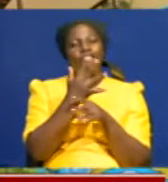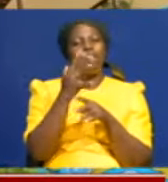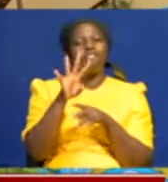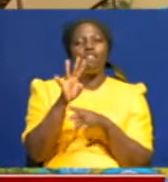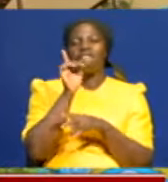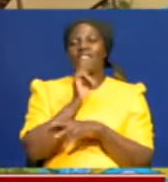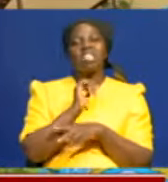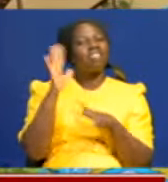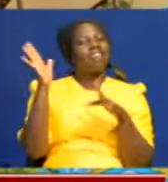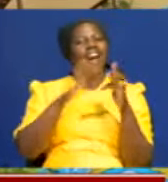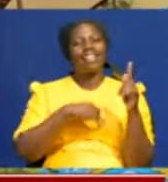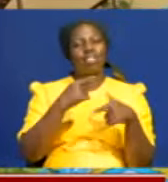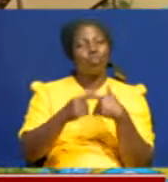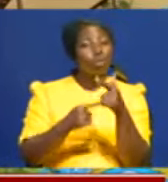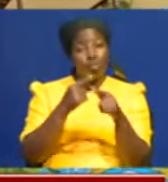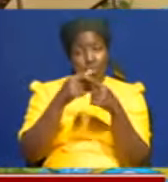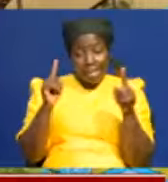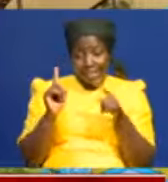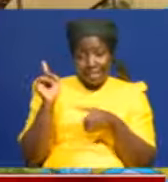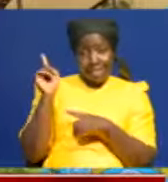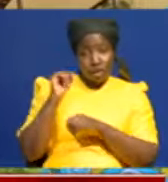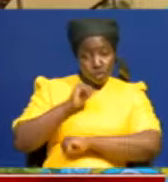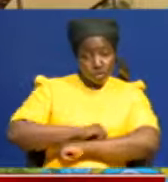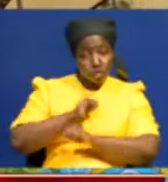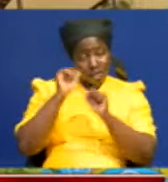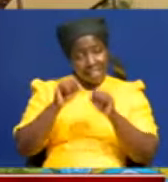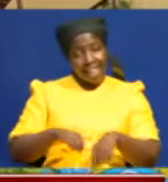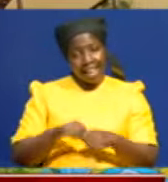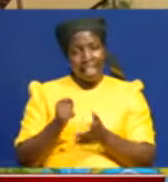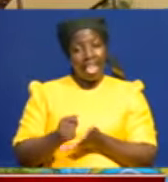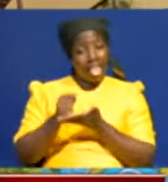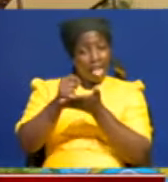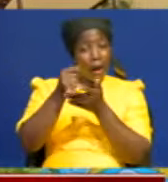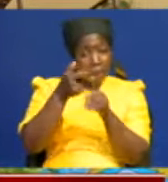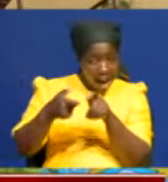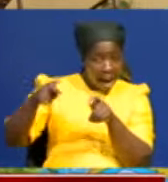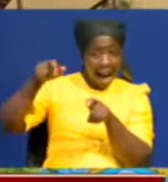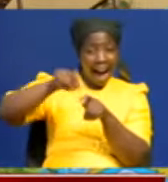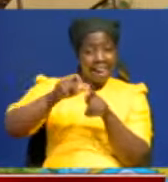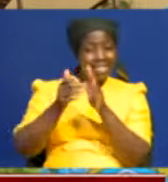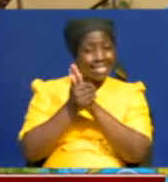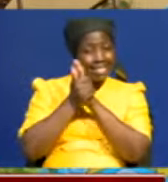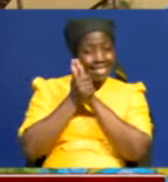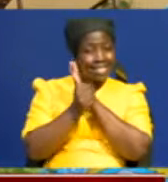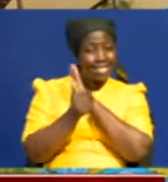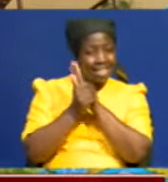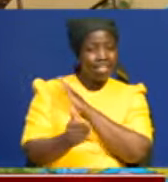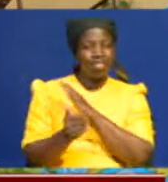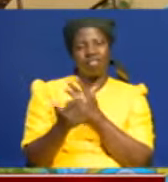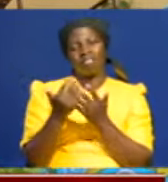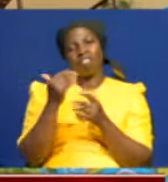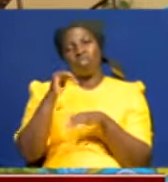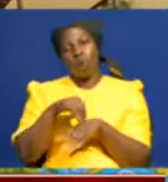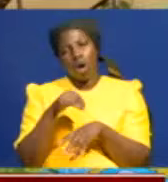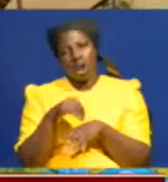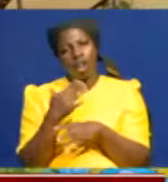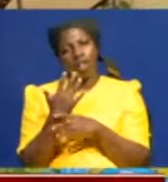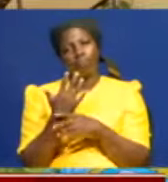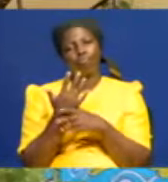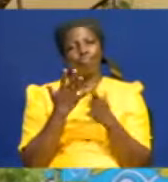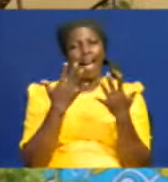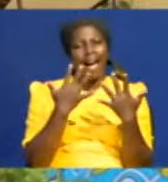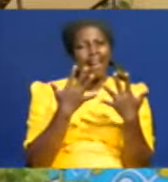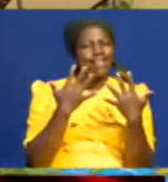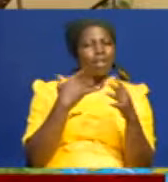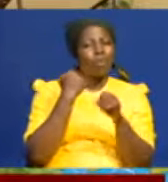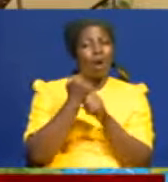hawezi kwenda zaidi, lakini shule kama hii inaweza kuwaongeza maarifa, ujenzi, kazi